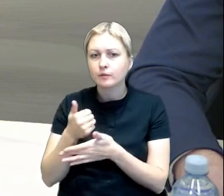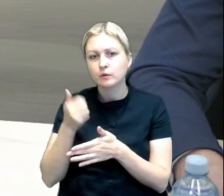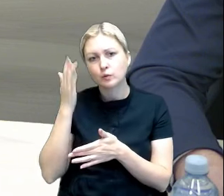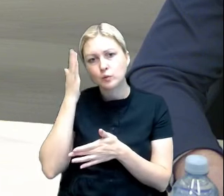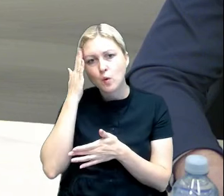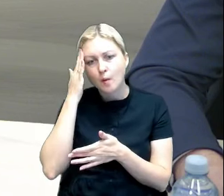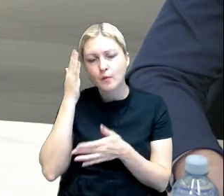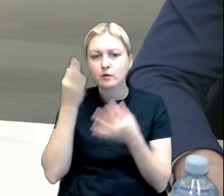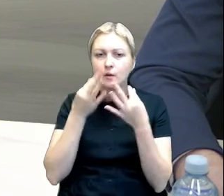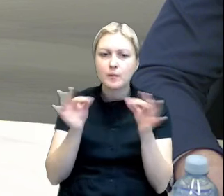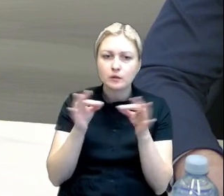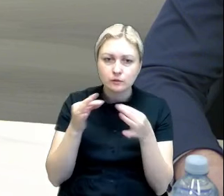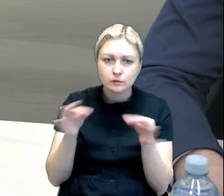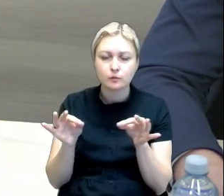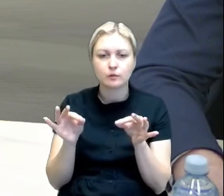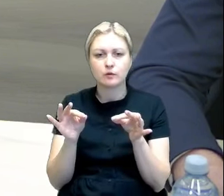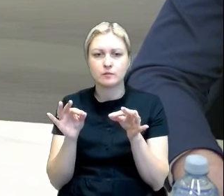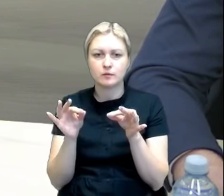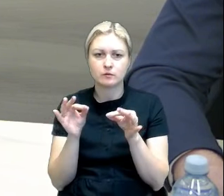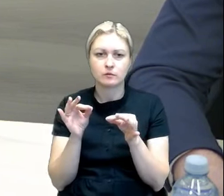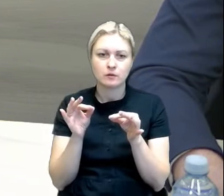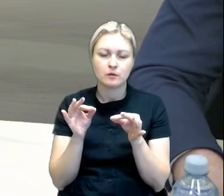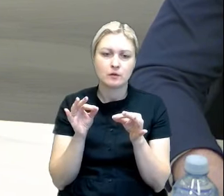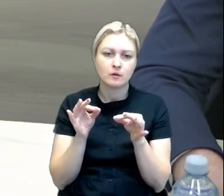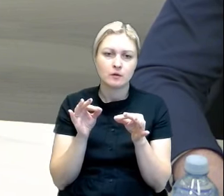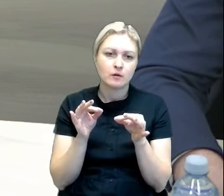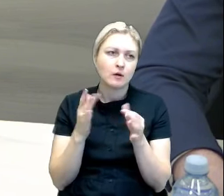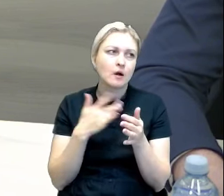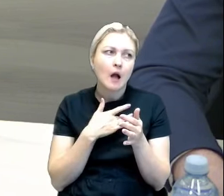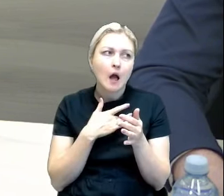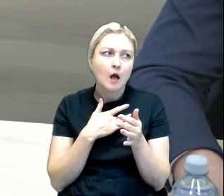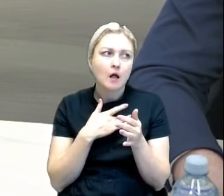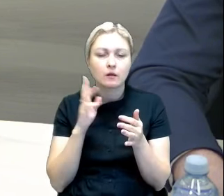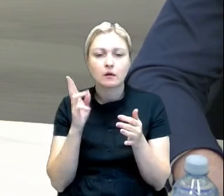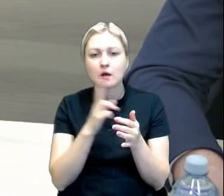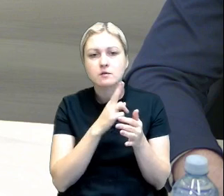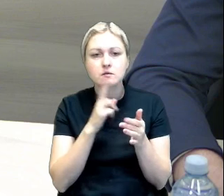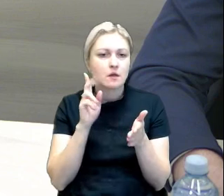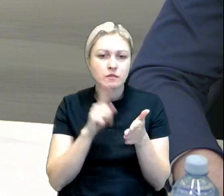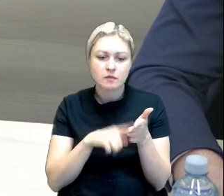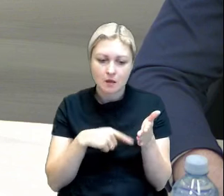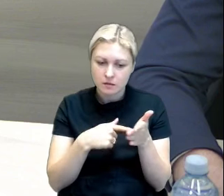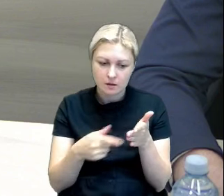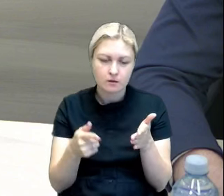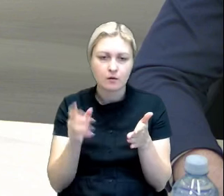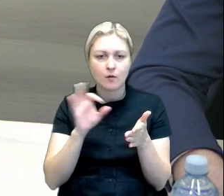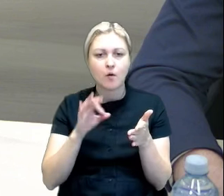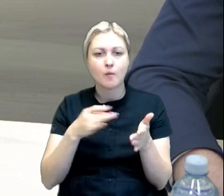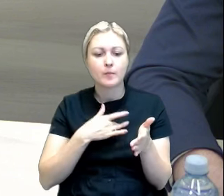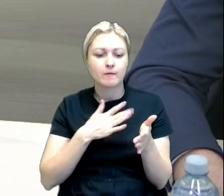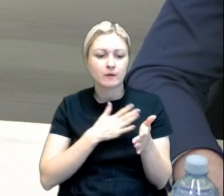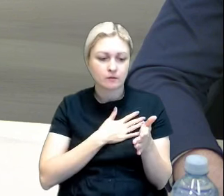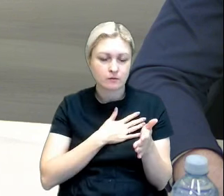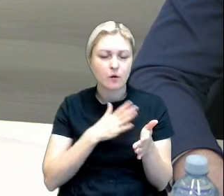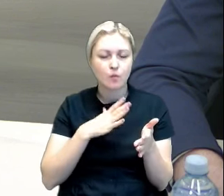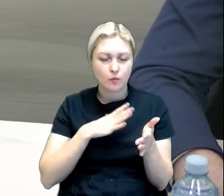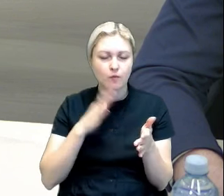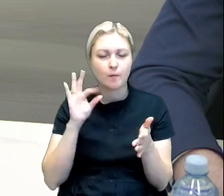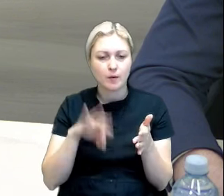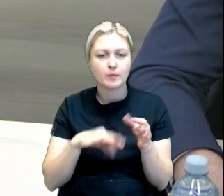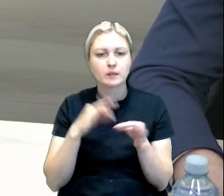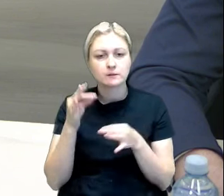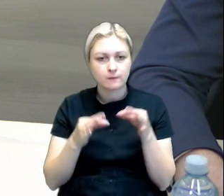kurie na ne visada galbūt visus įtikina privatizavimo aspektas visada buvo svarstomas ir visada buvo baiminamasi to kad